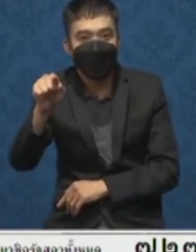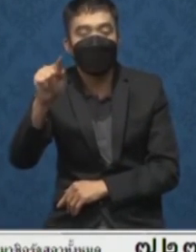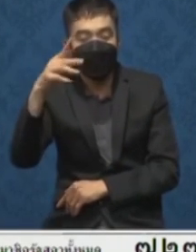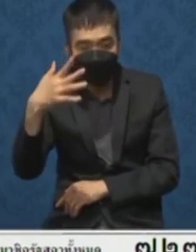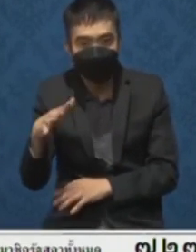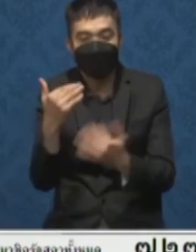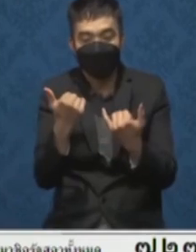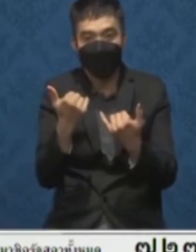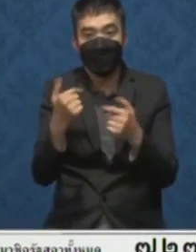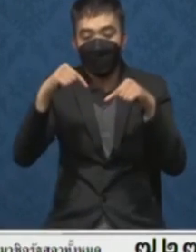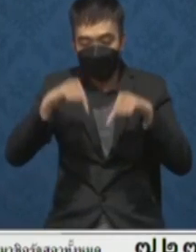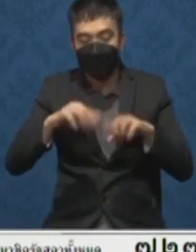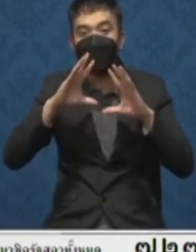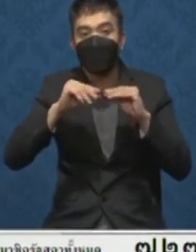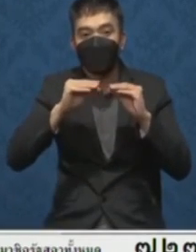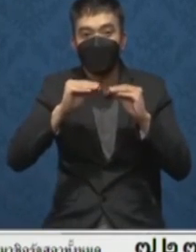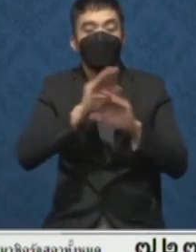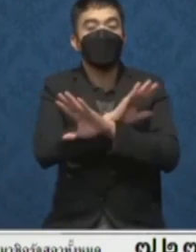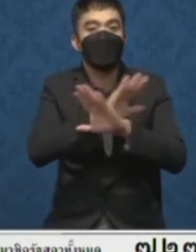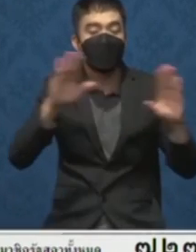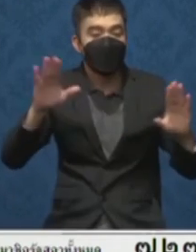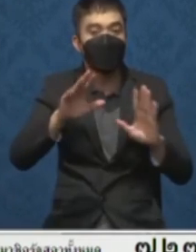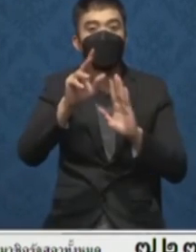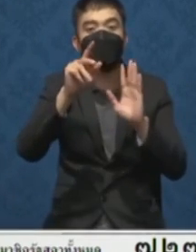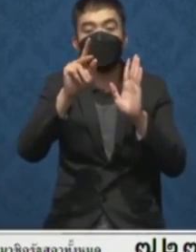ยกเลิกอำนาจของสวตามมาตรา 272